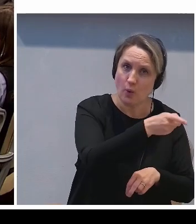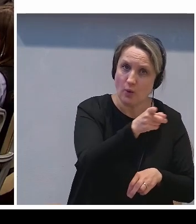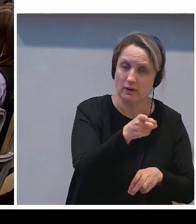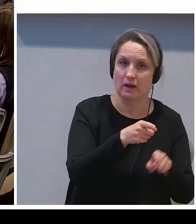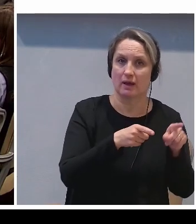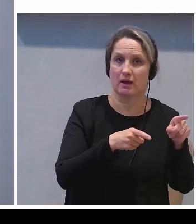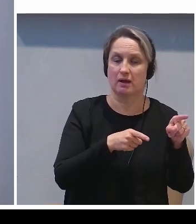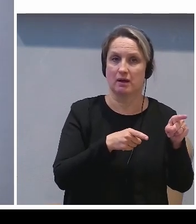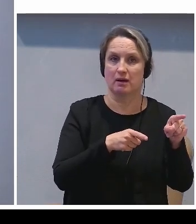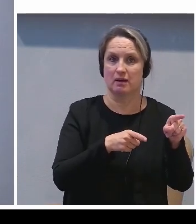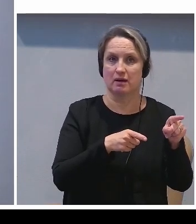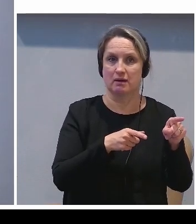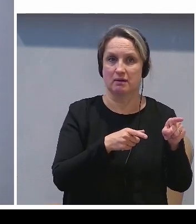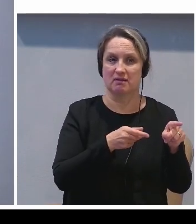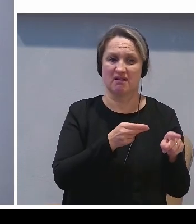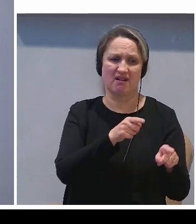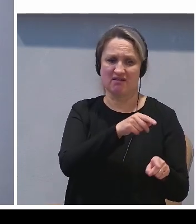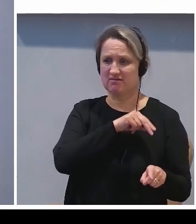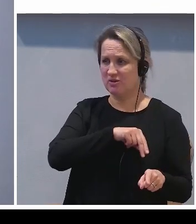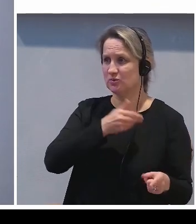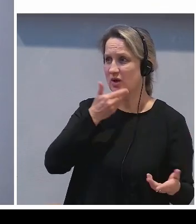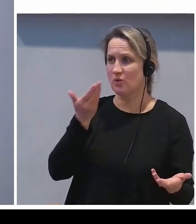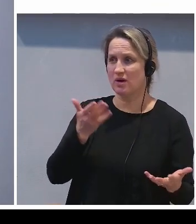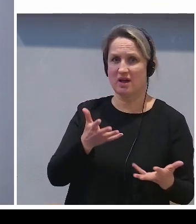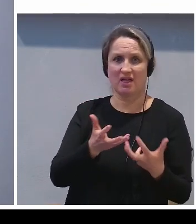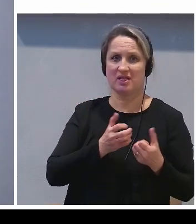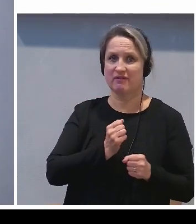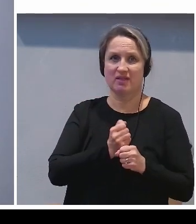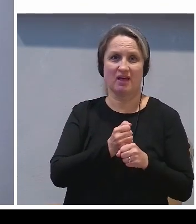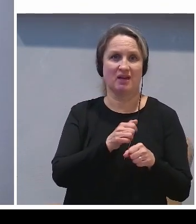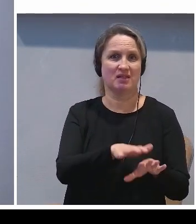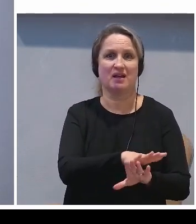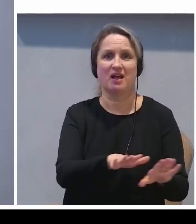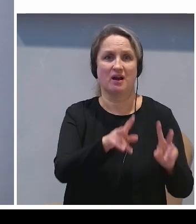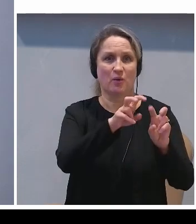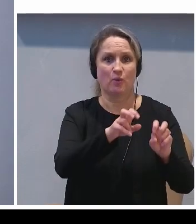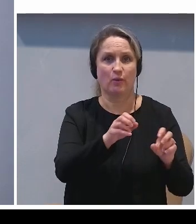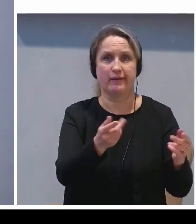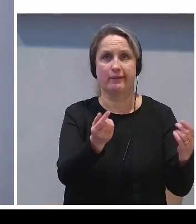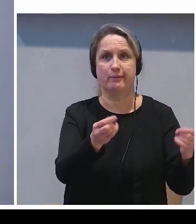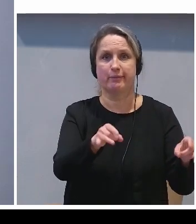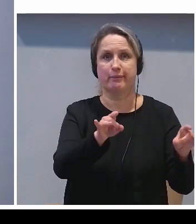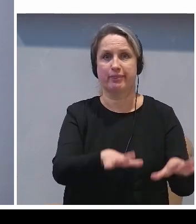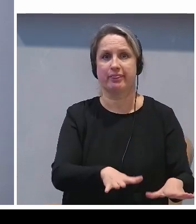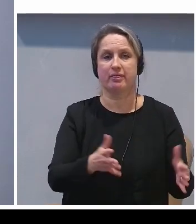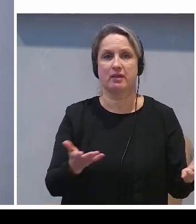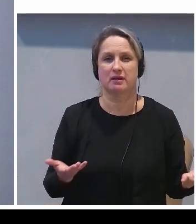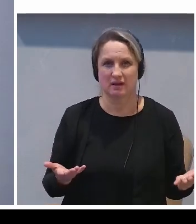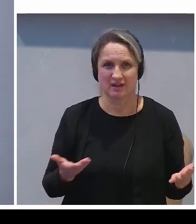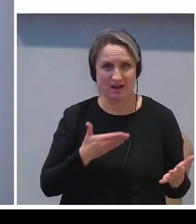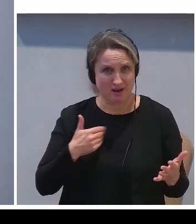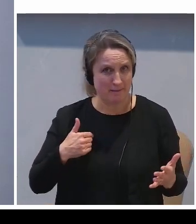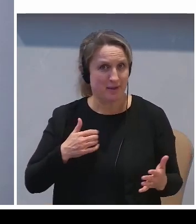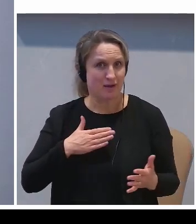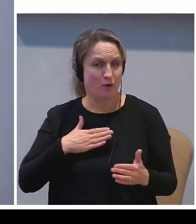kuid kuna see ei ole tulus, ei tegele ettevõtted nende uuringutega. Ja kuid meie